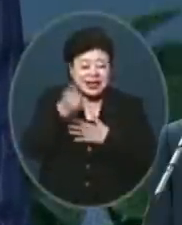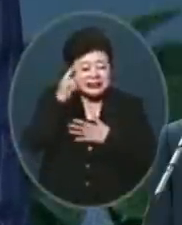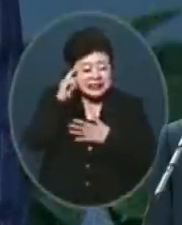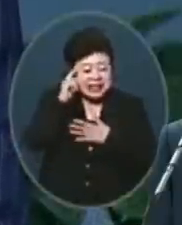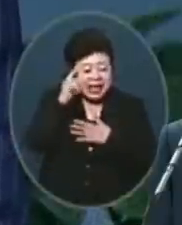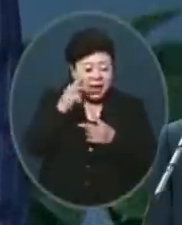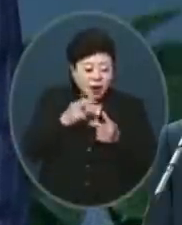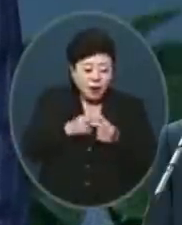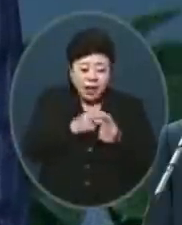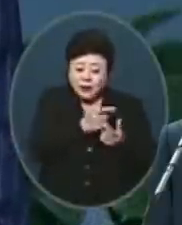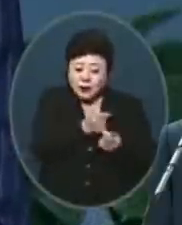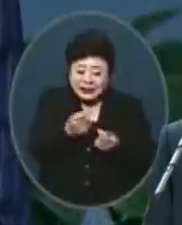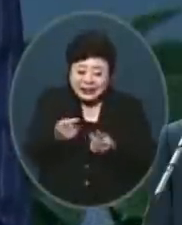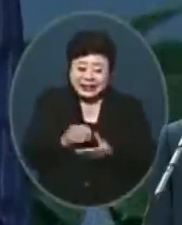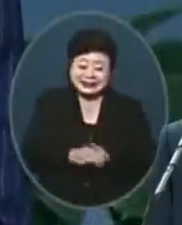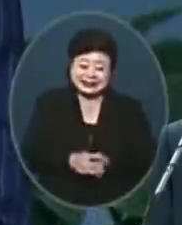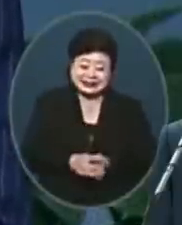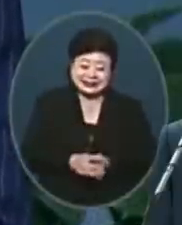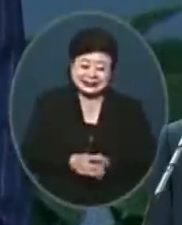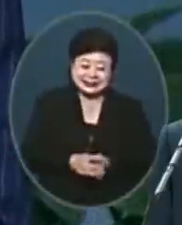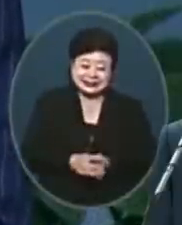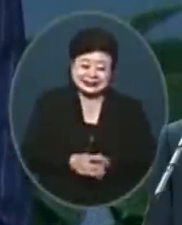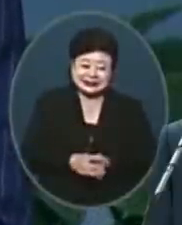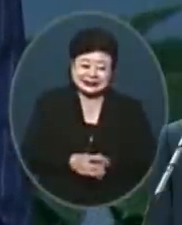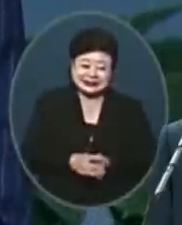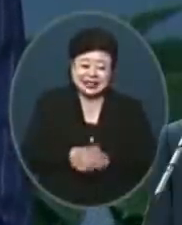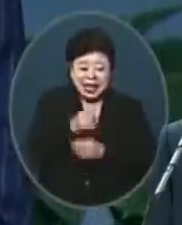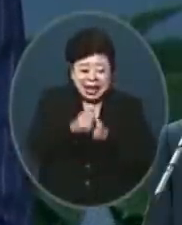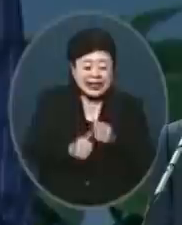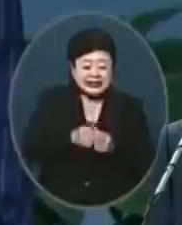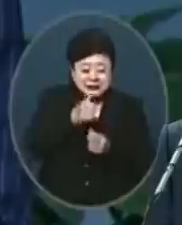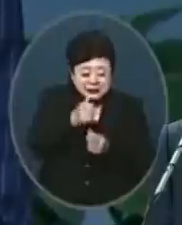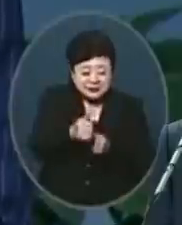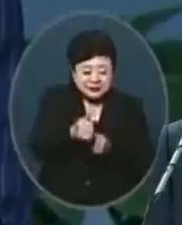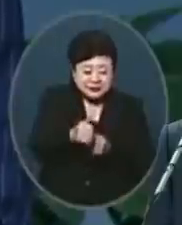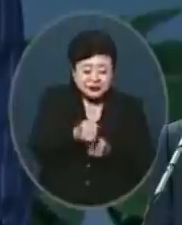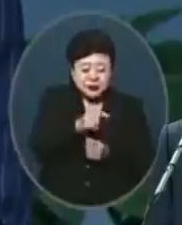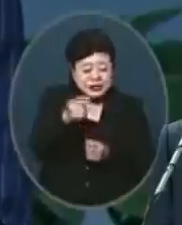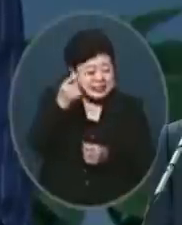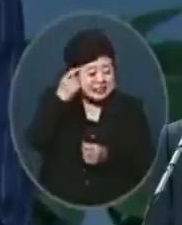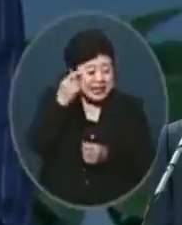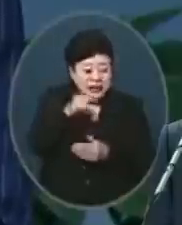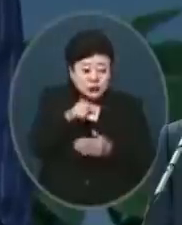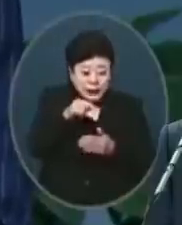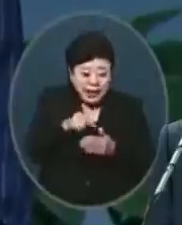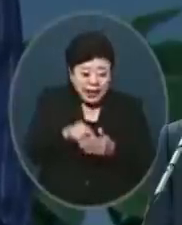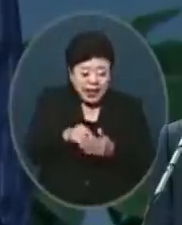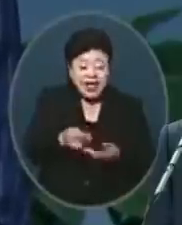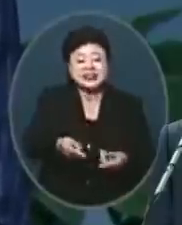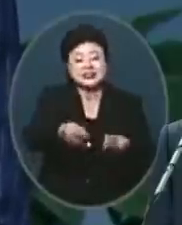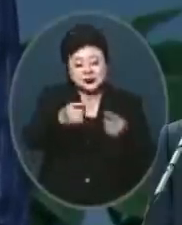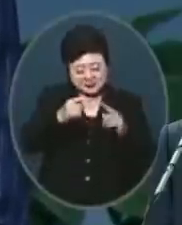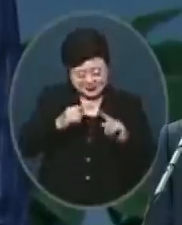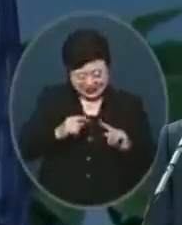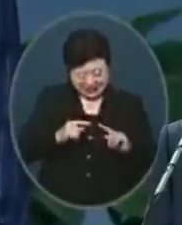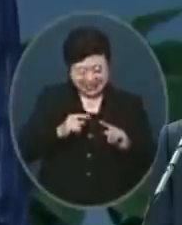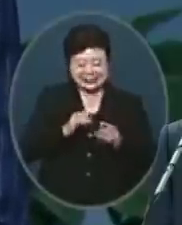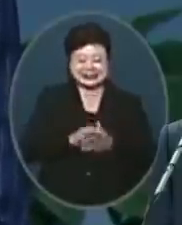생각과 같으신 분이십니다. 그러므로 하나님은 우리 생각 속에 들어오시는 것입니다.